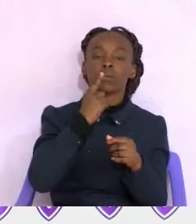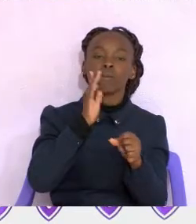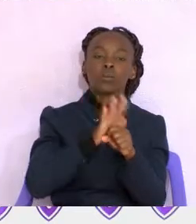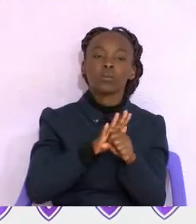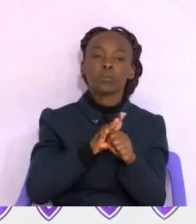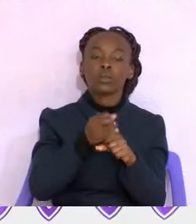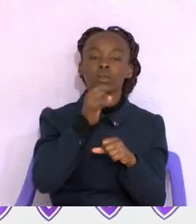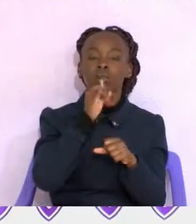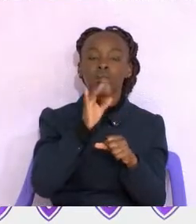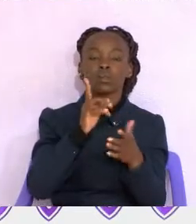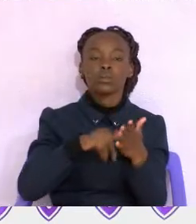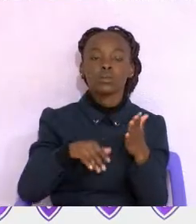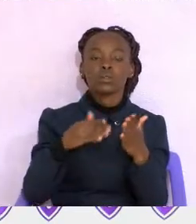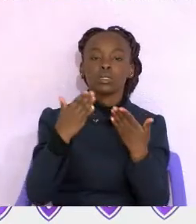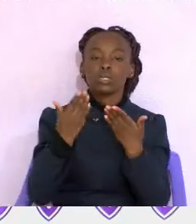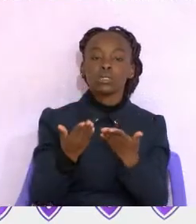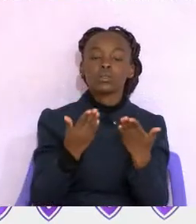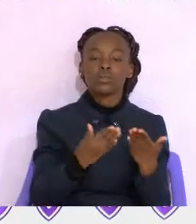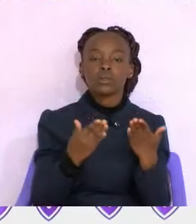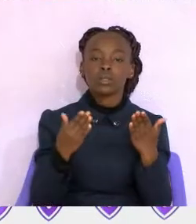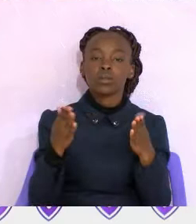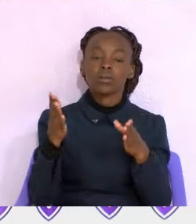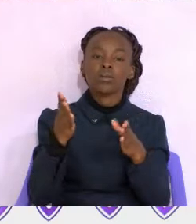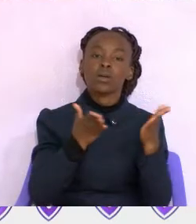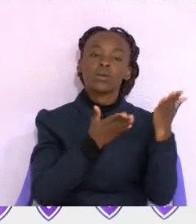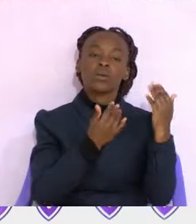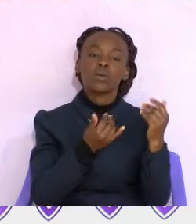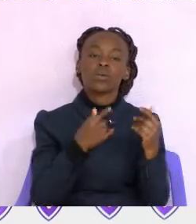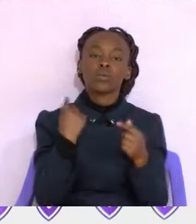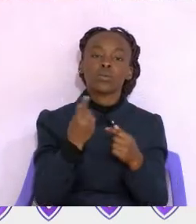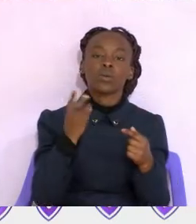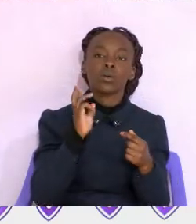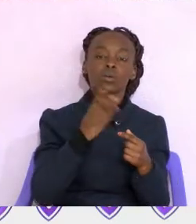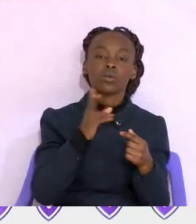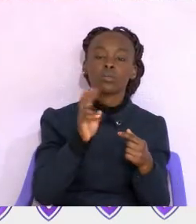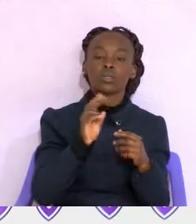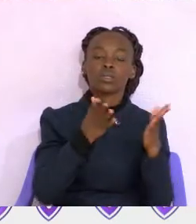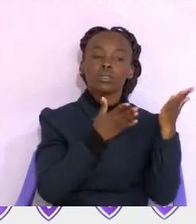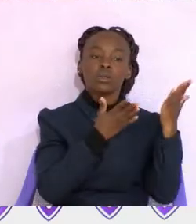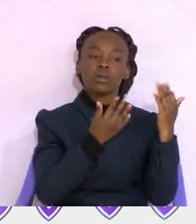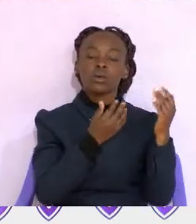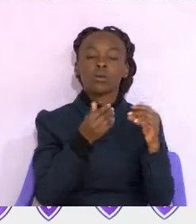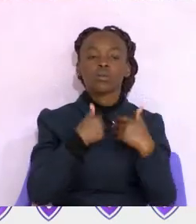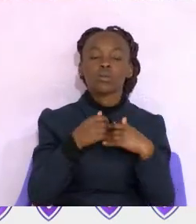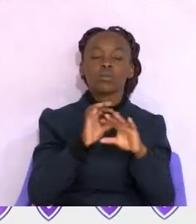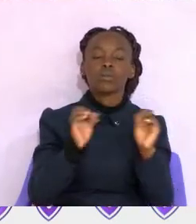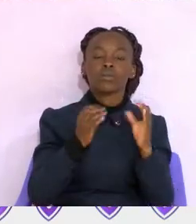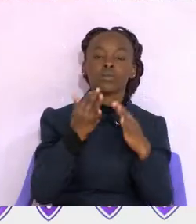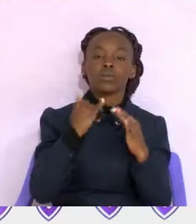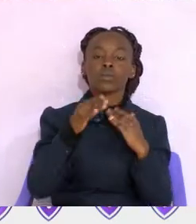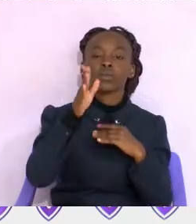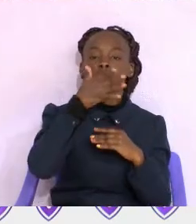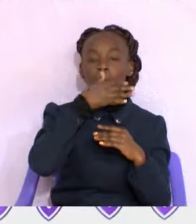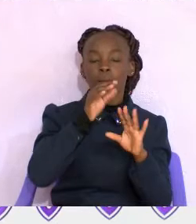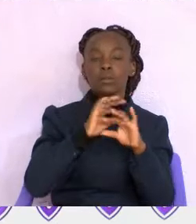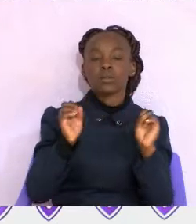ahadi zinazotupatia tumaini wakati tunaona hakuna tumaini. Maana Mungu yeye hasemi uongo, wala sio mwana